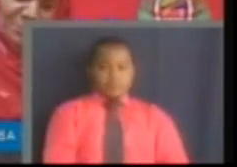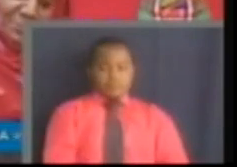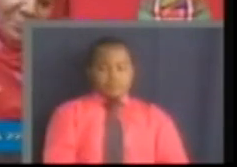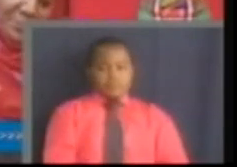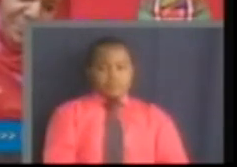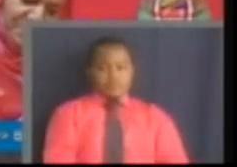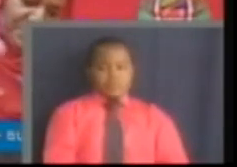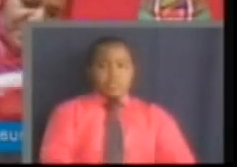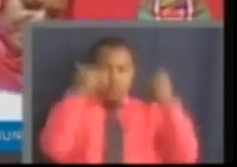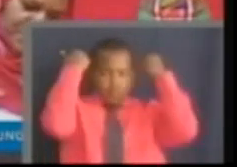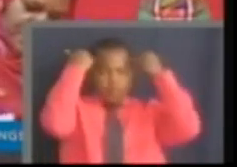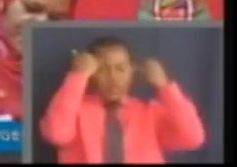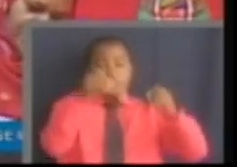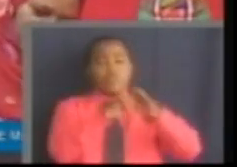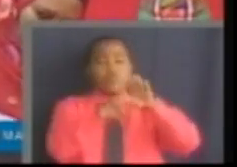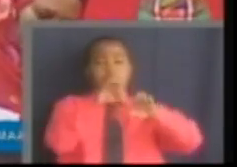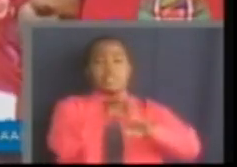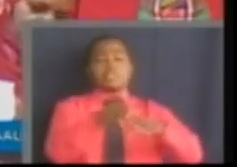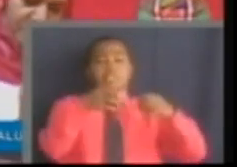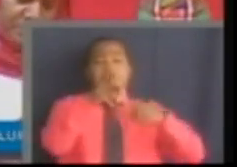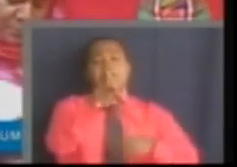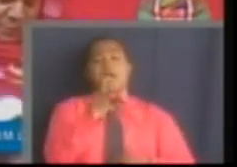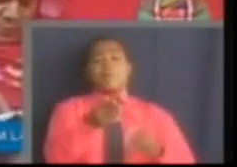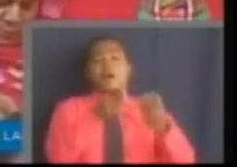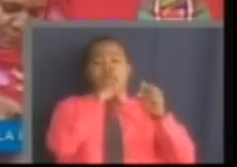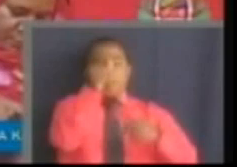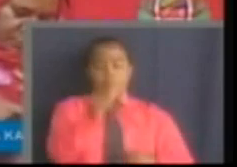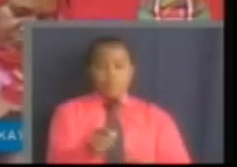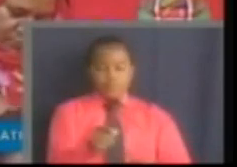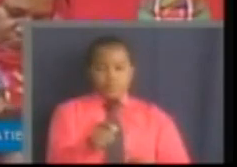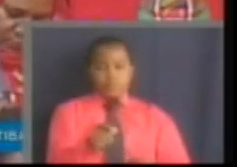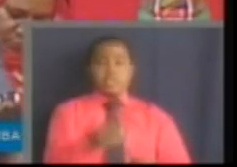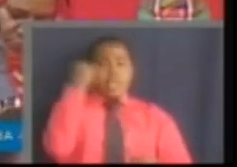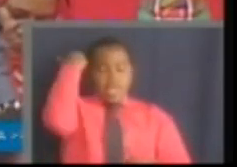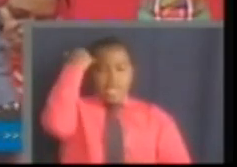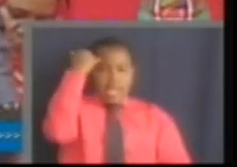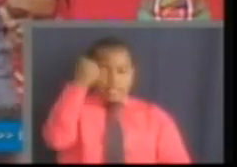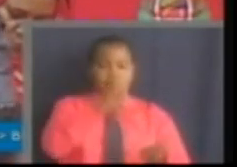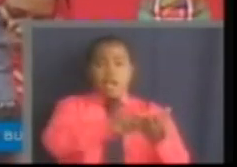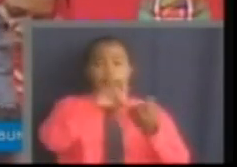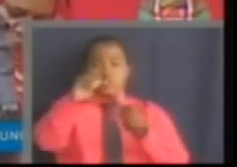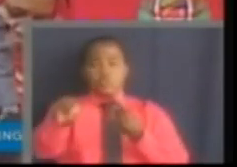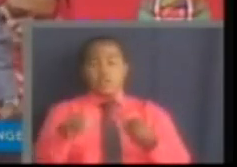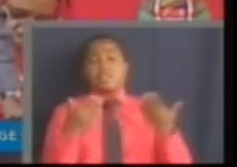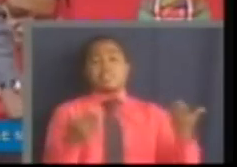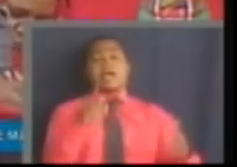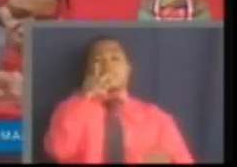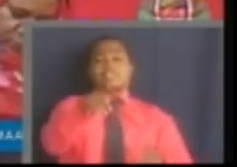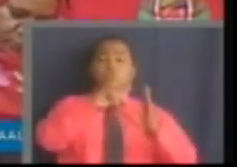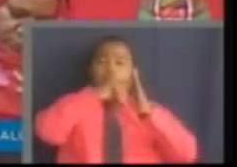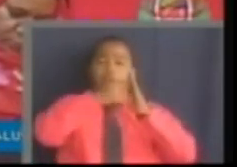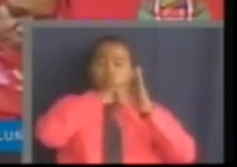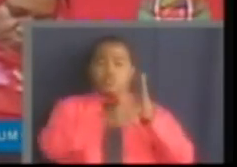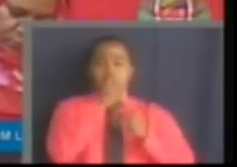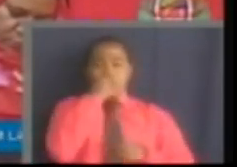Mheshimiwa mwenyekiti, kama mtu amekiuka nidhamu, tayari kanuni zimeweka utaratibu wa kushughulikia nidhamu. Kwa